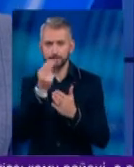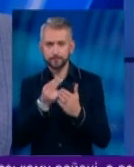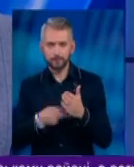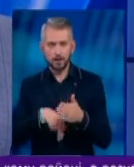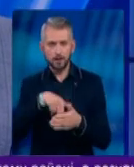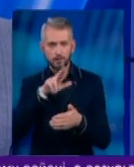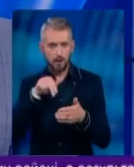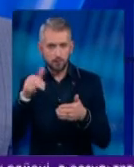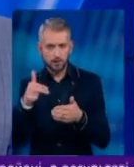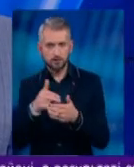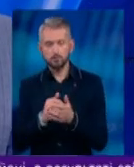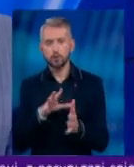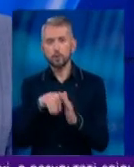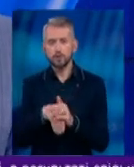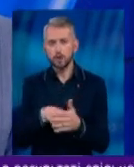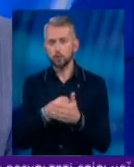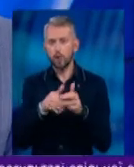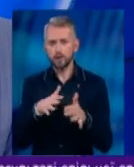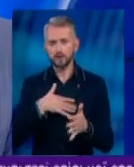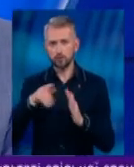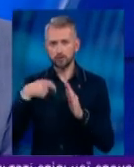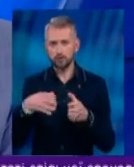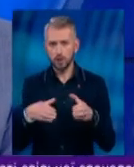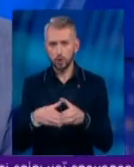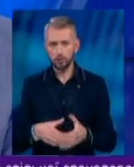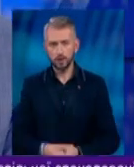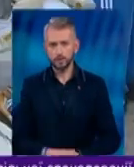надписи. Доєдналась до акції і знімальна група СТН.